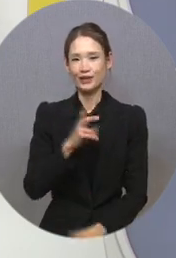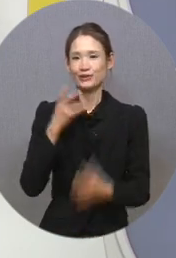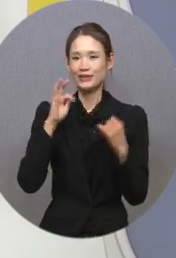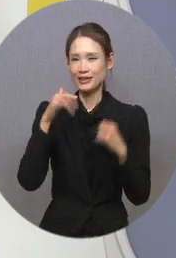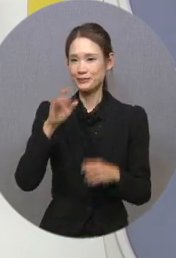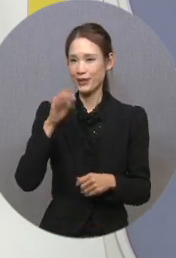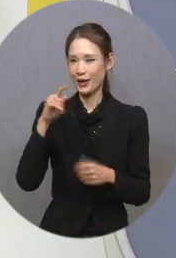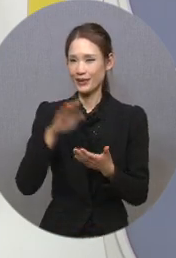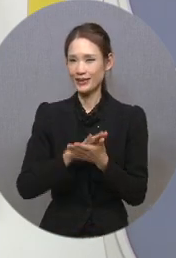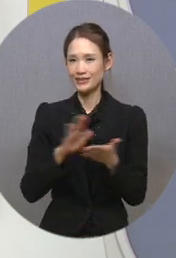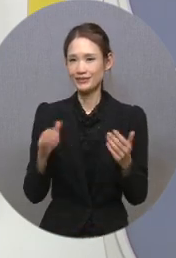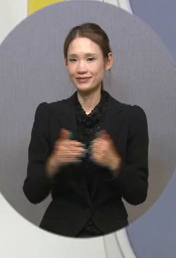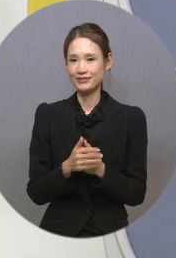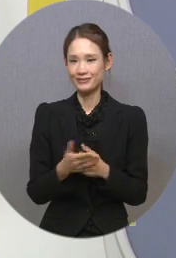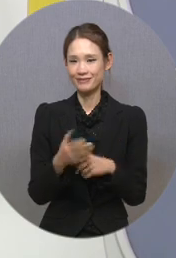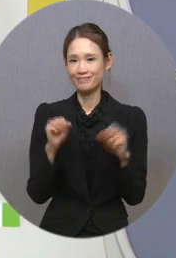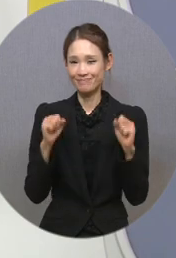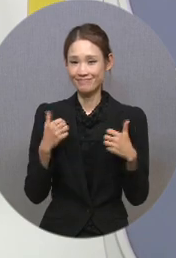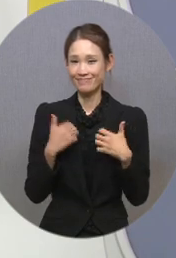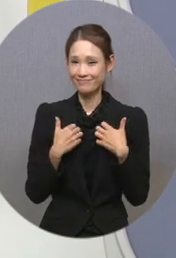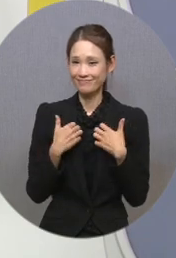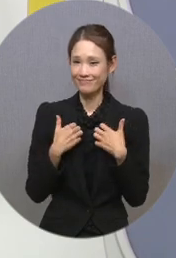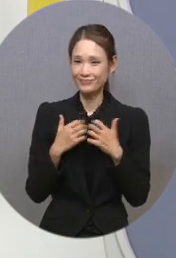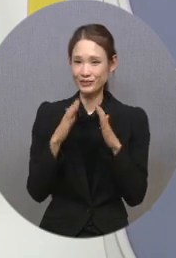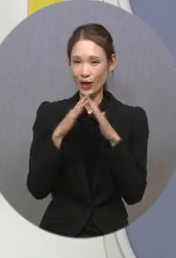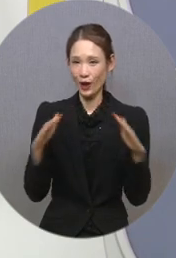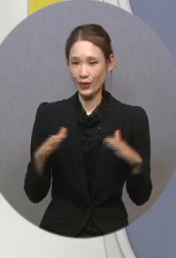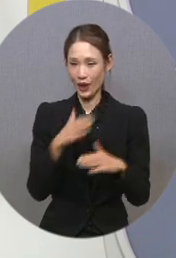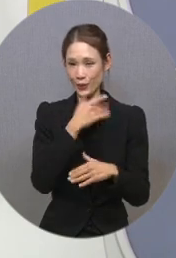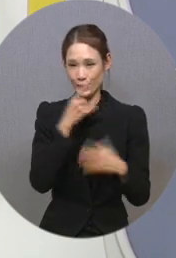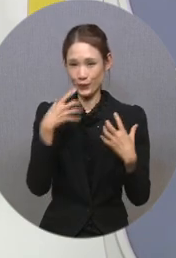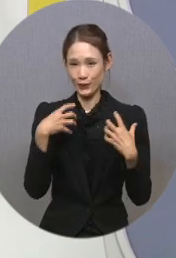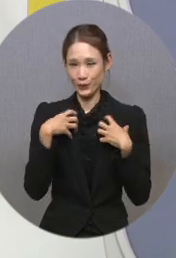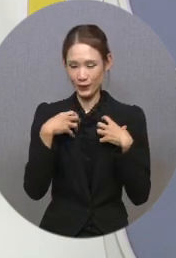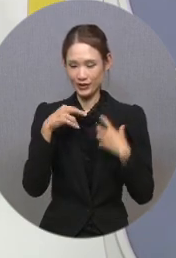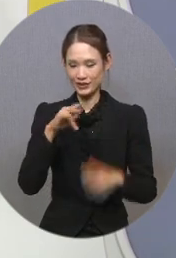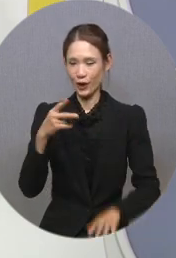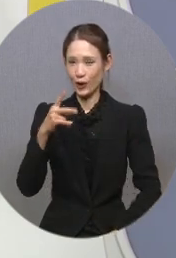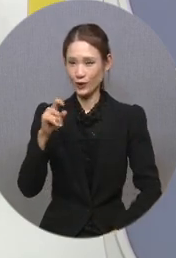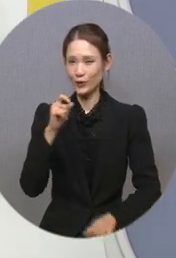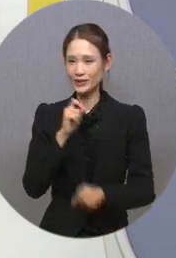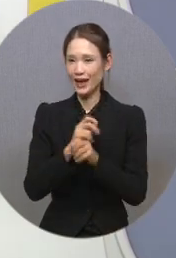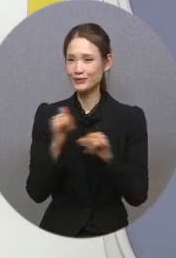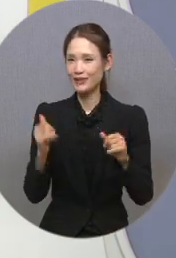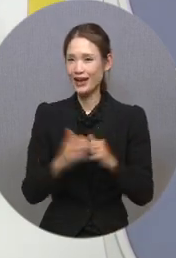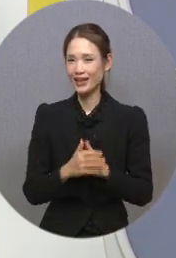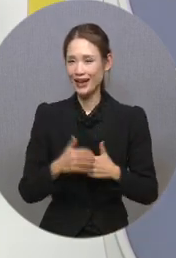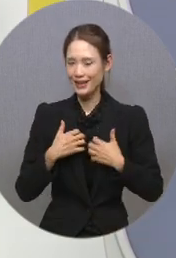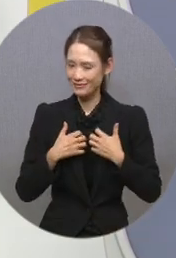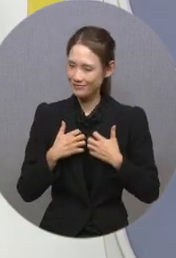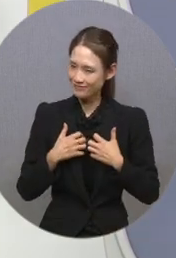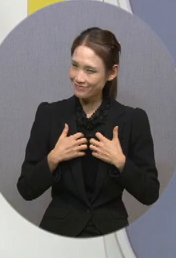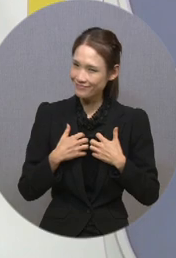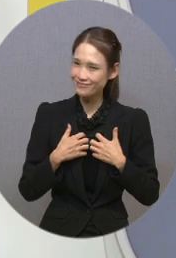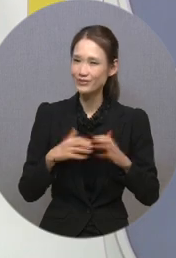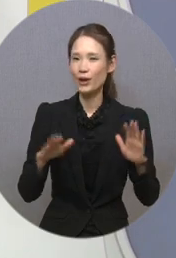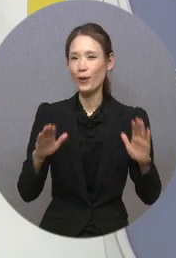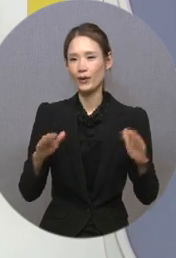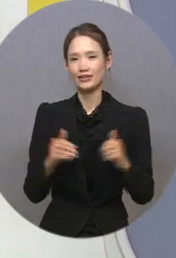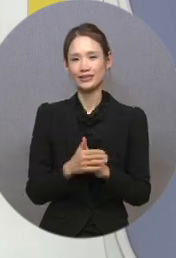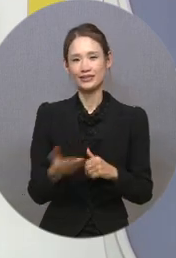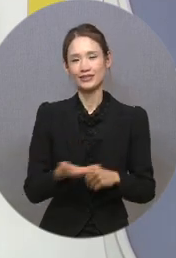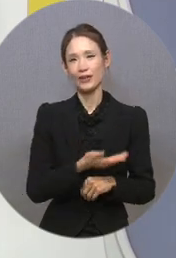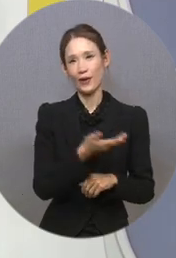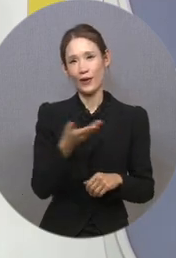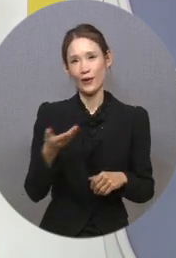김정현입니다. 여러분 반갑습니다. 전남도청 유통기획팀장 소동순 사무관입니다. 네, 반갑습니다. 오늘 저희가